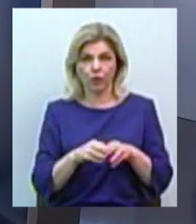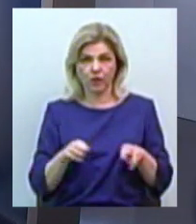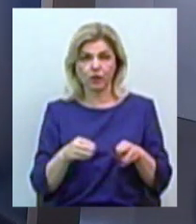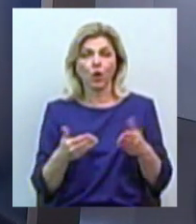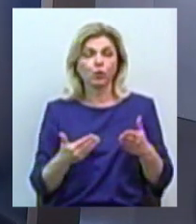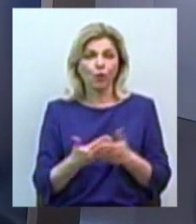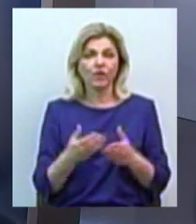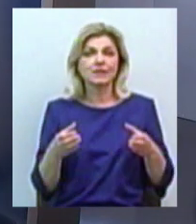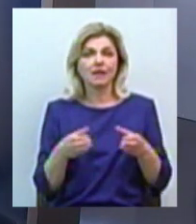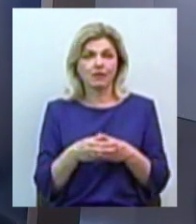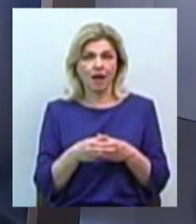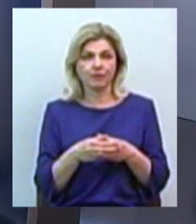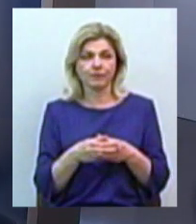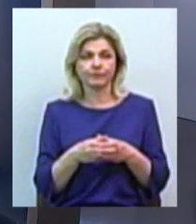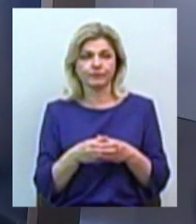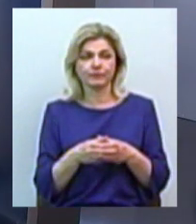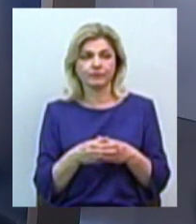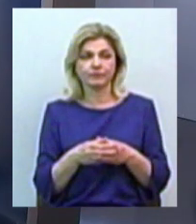склад...